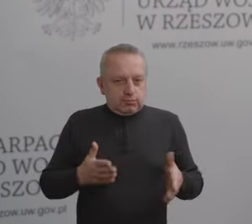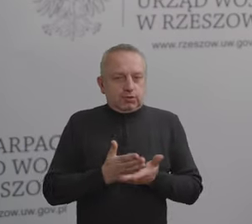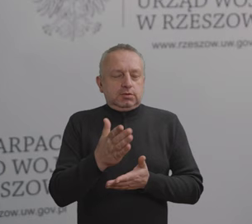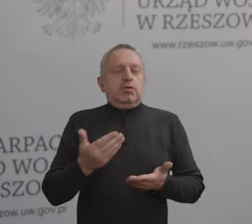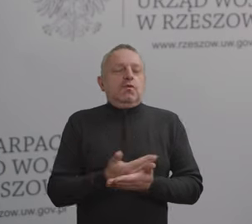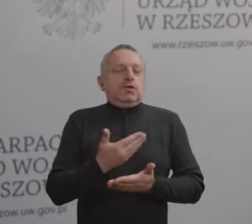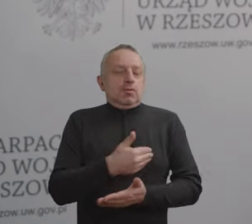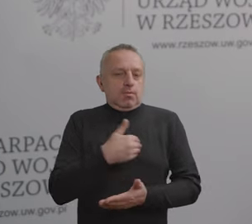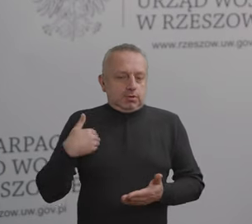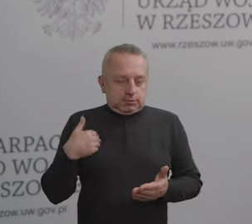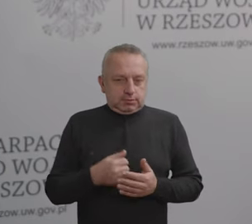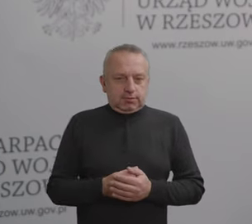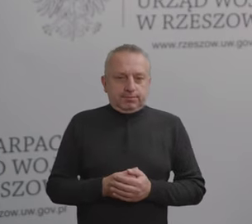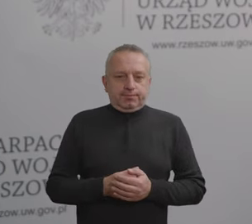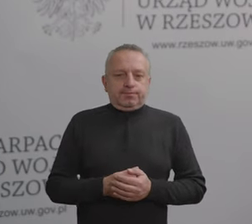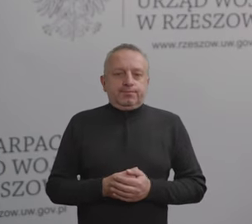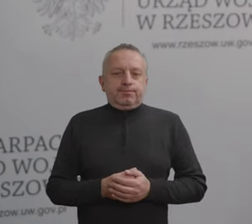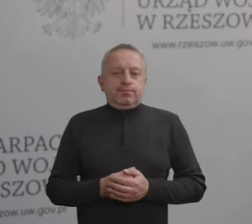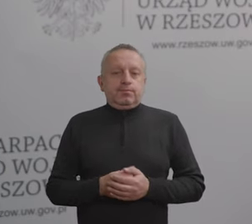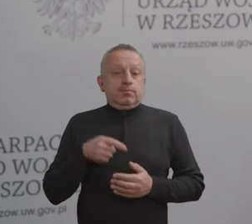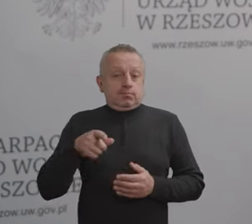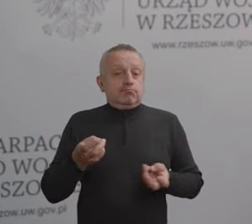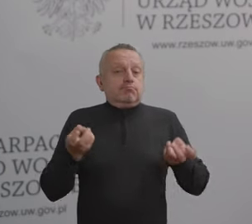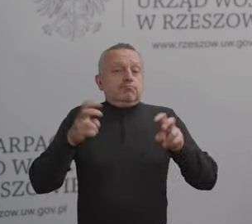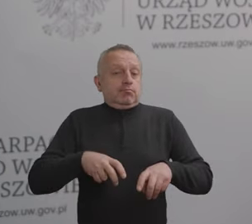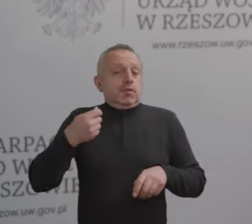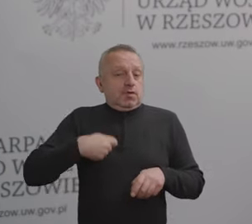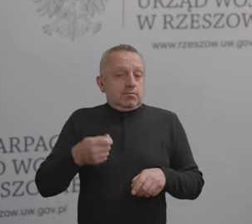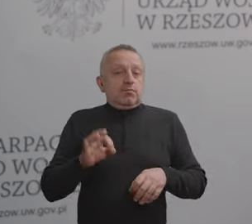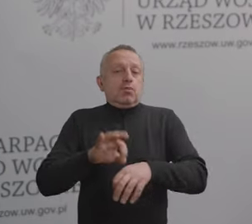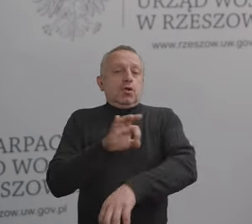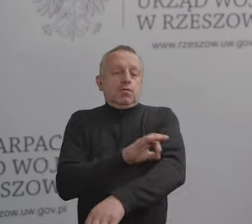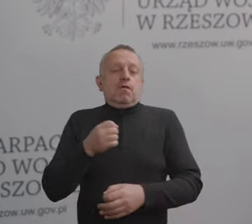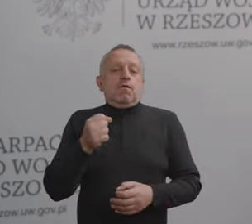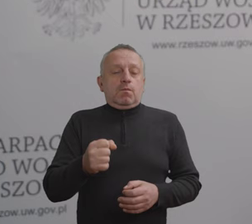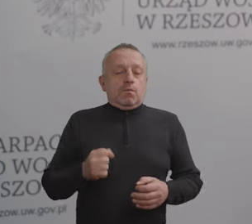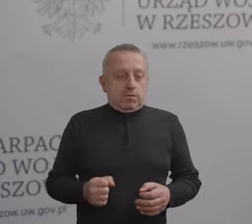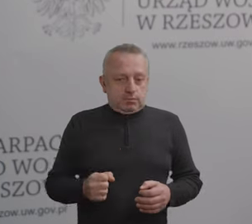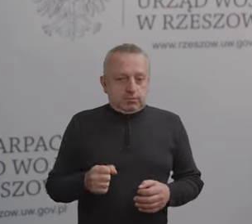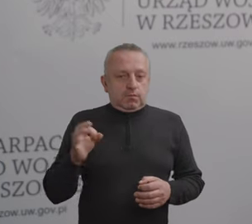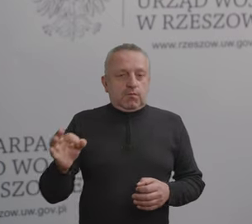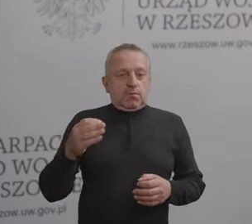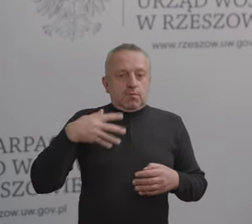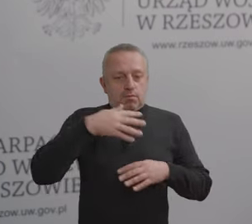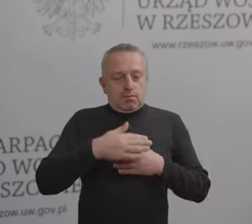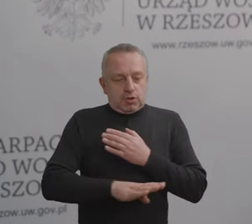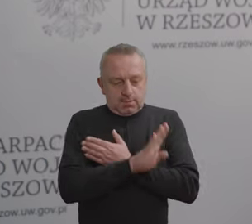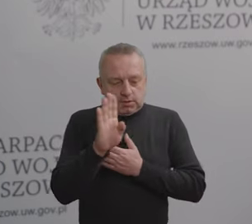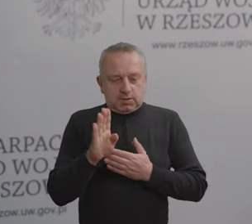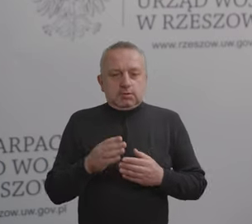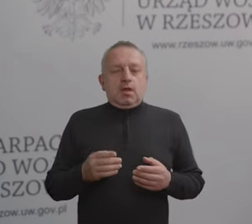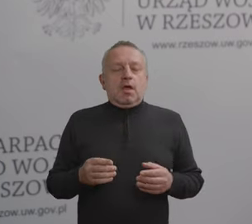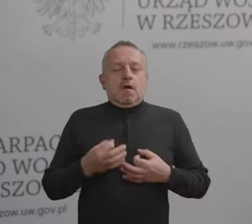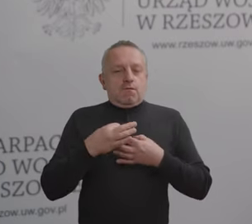budowy nowoczesnej II Rzeczpospolitej. Film powstał w ramach projektu Wojewody Podkarpackiego pod tytułem Wolna